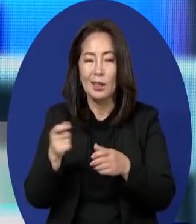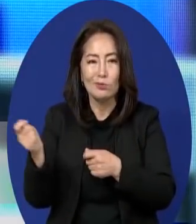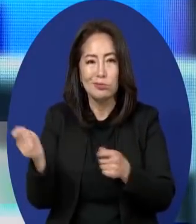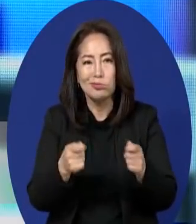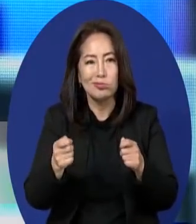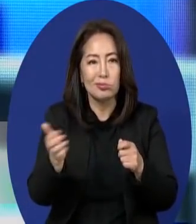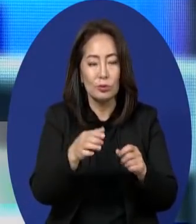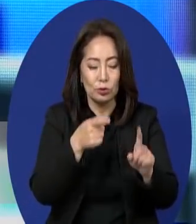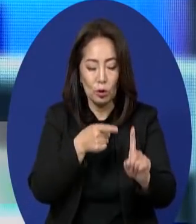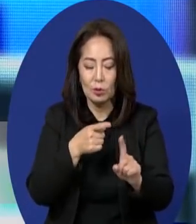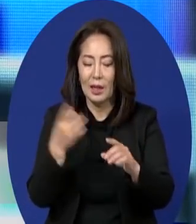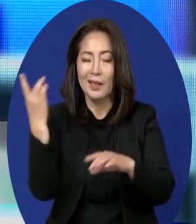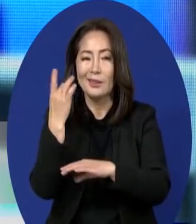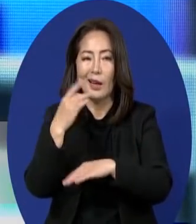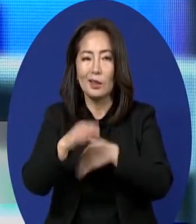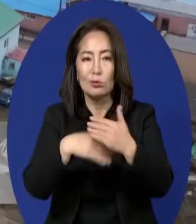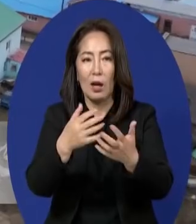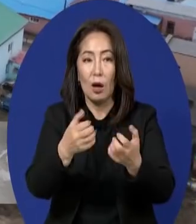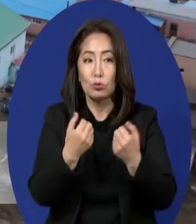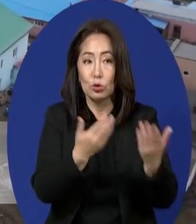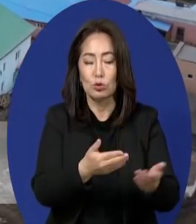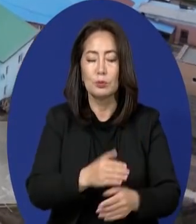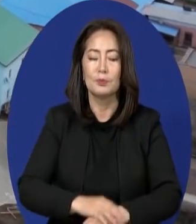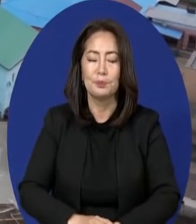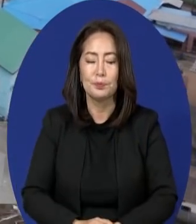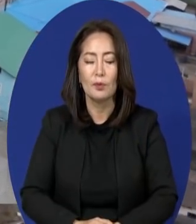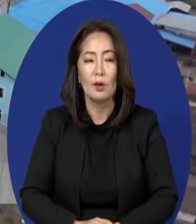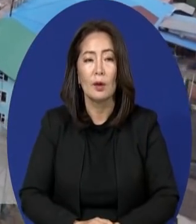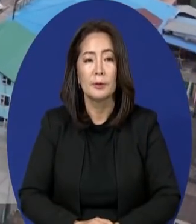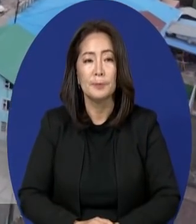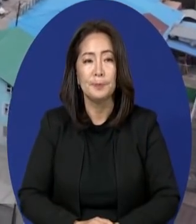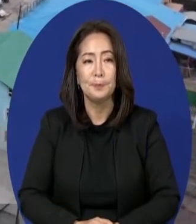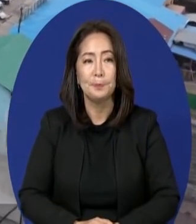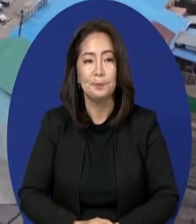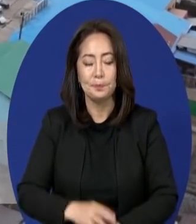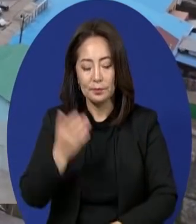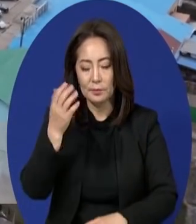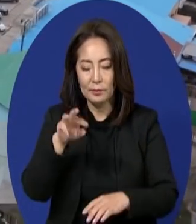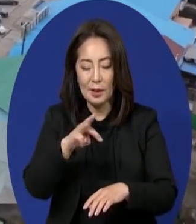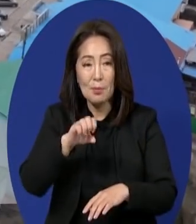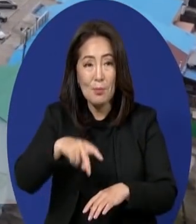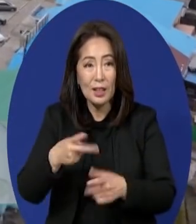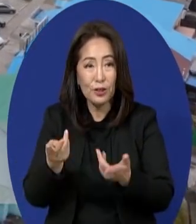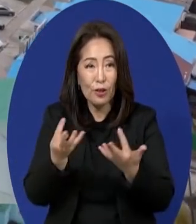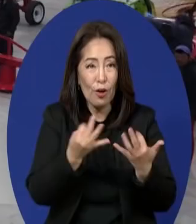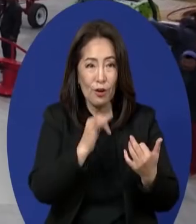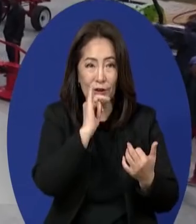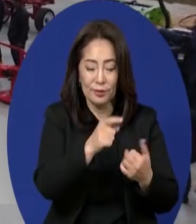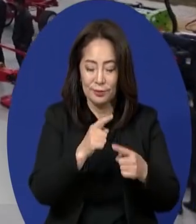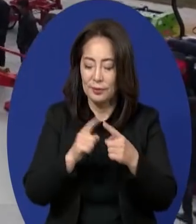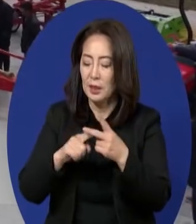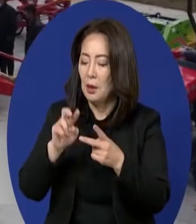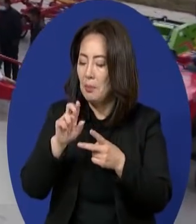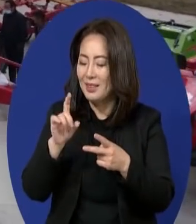бүхий трактор олгосон байна. Малын доод толгой ихсэн бэлчээрийн даас хэтэрсэн.